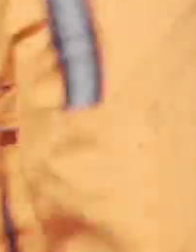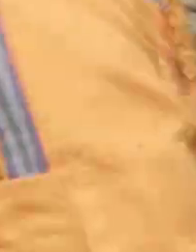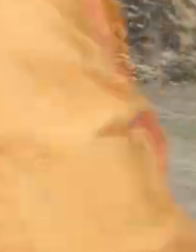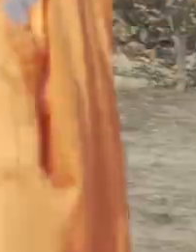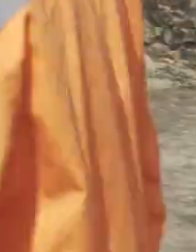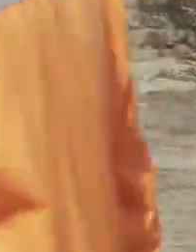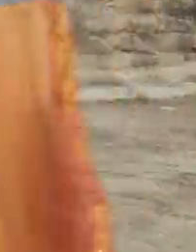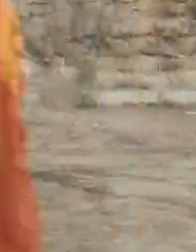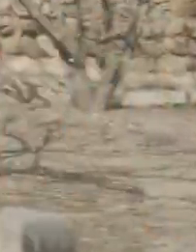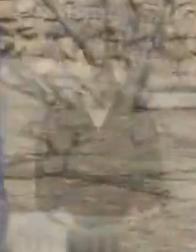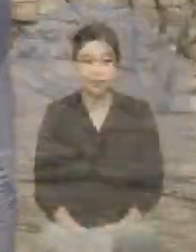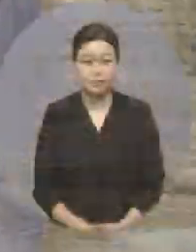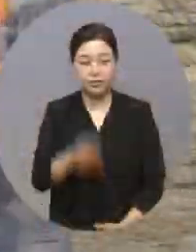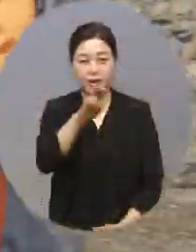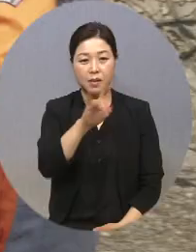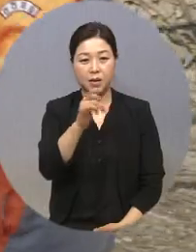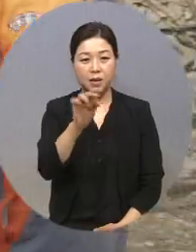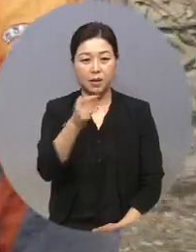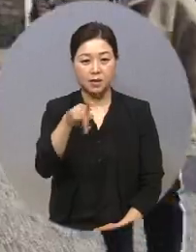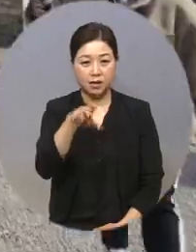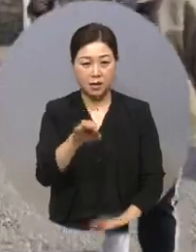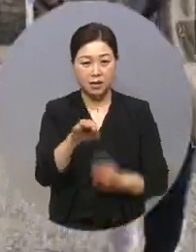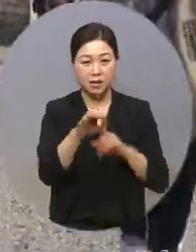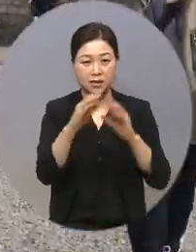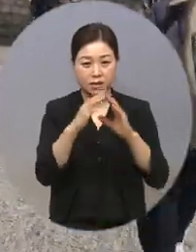이 명안대원 고택은